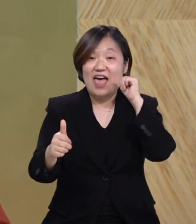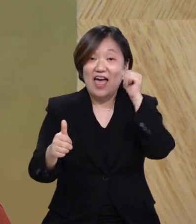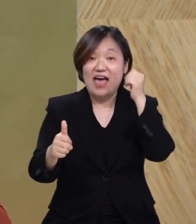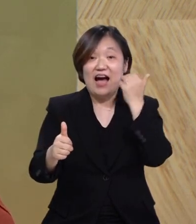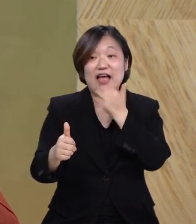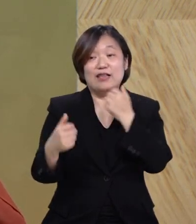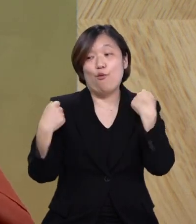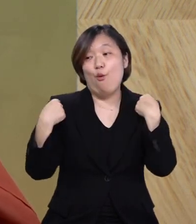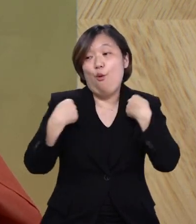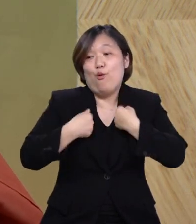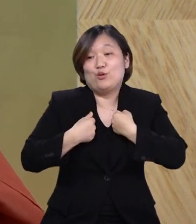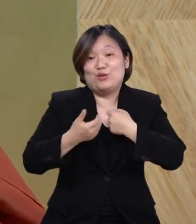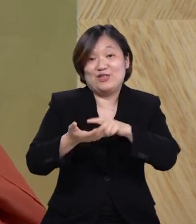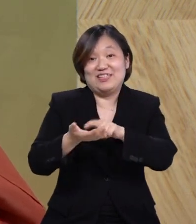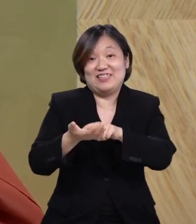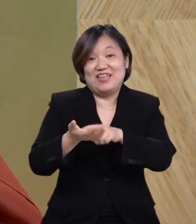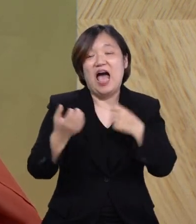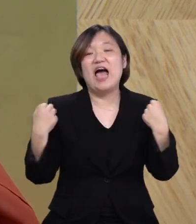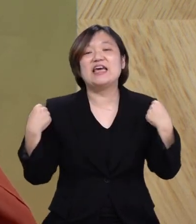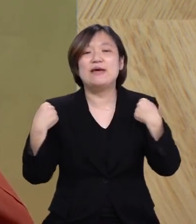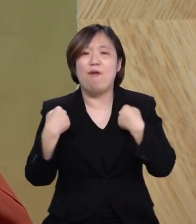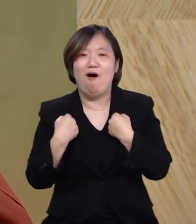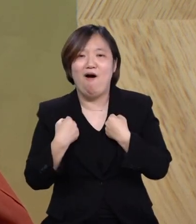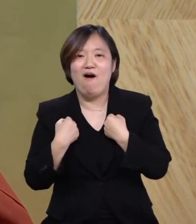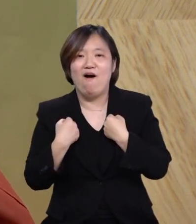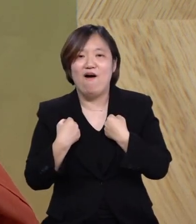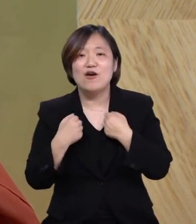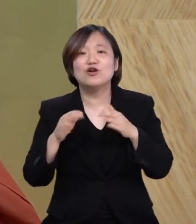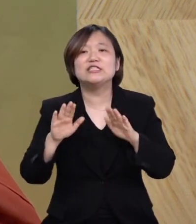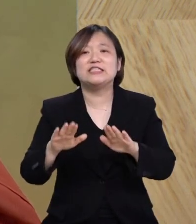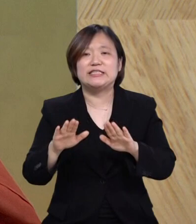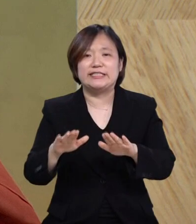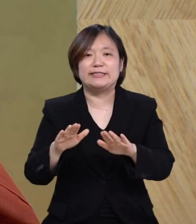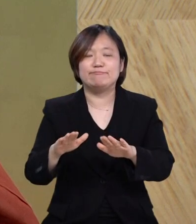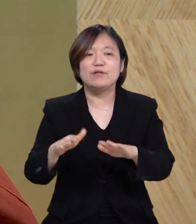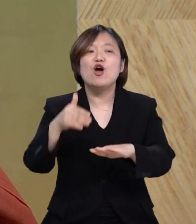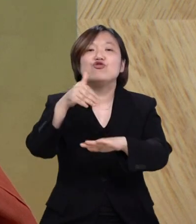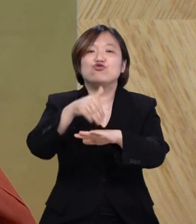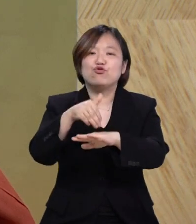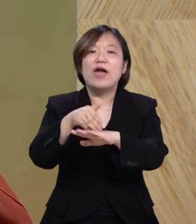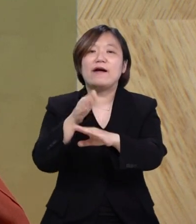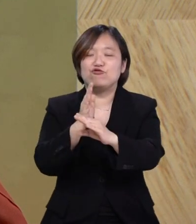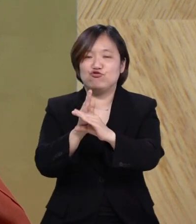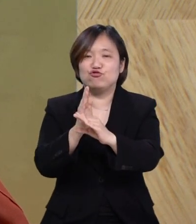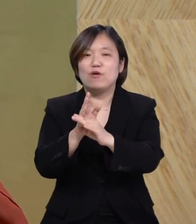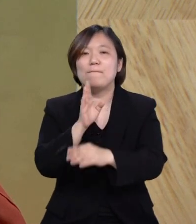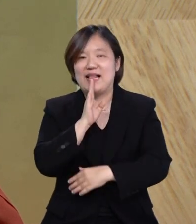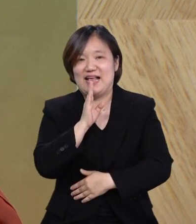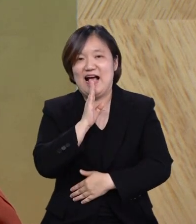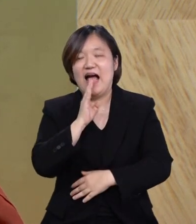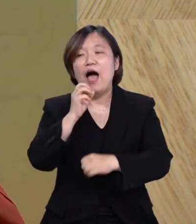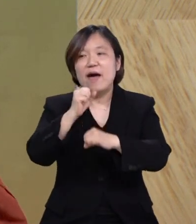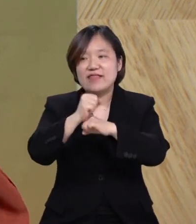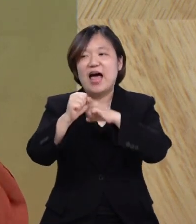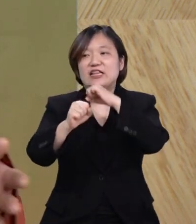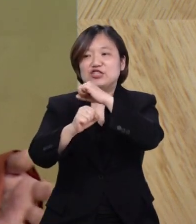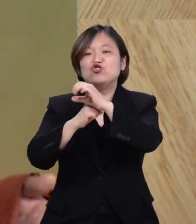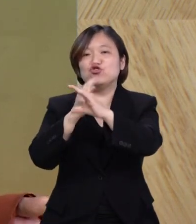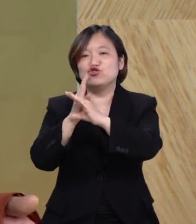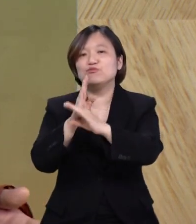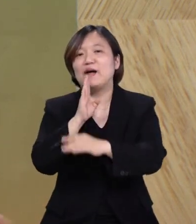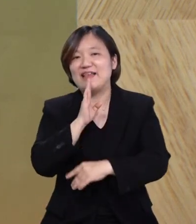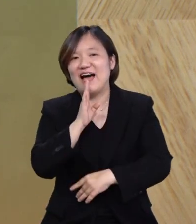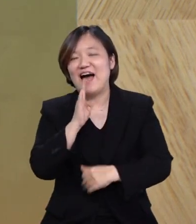네가 그동안 기도해서 많이 바뀌었다 많이 닦이고 있다라는 뜻이겠죠 그래서